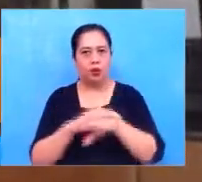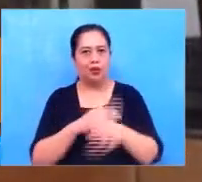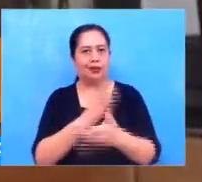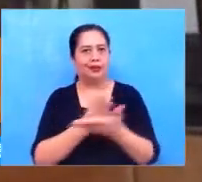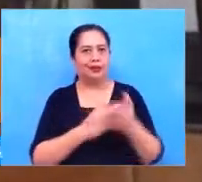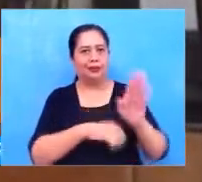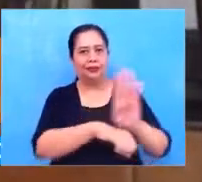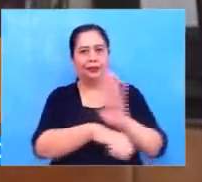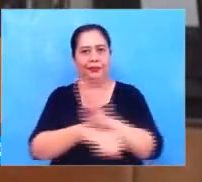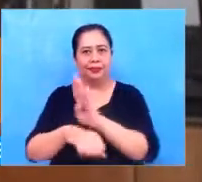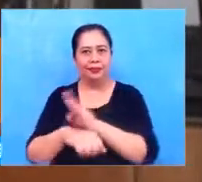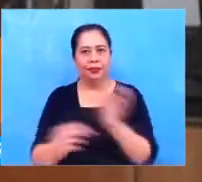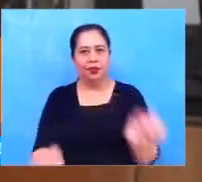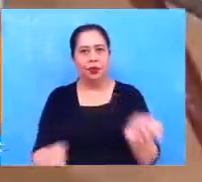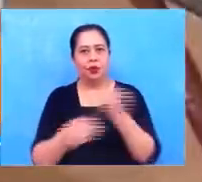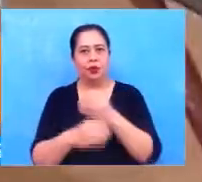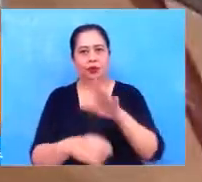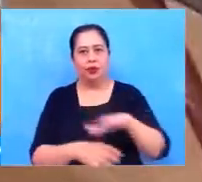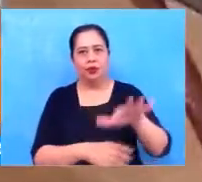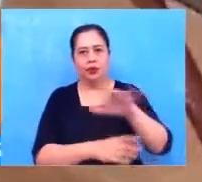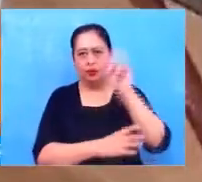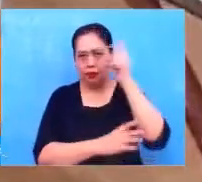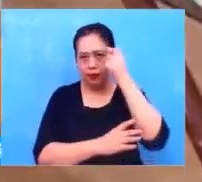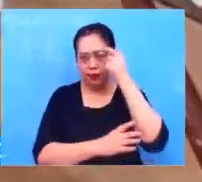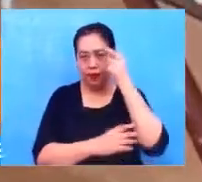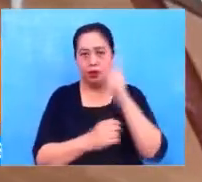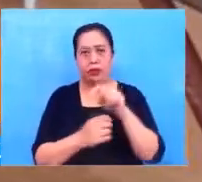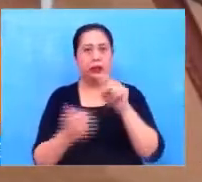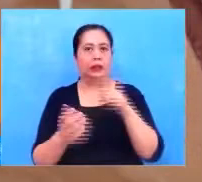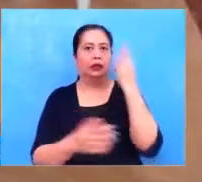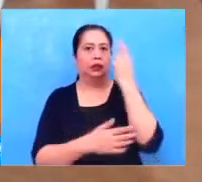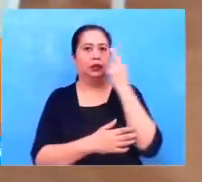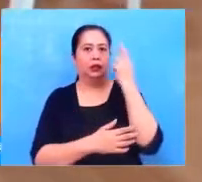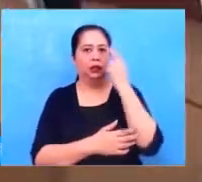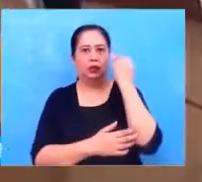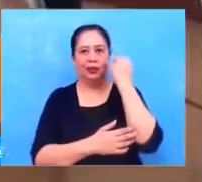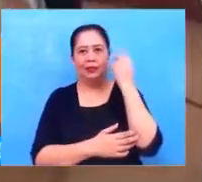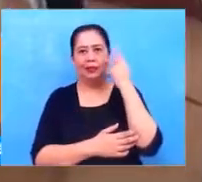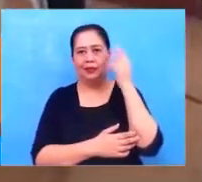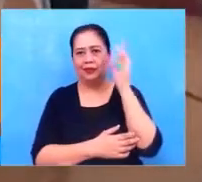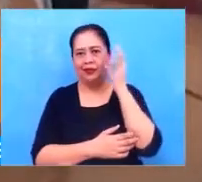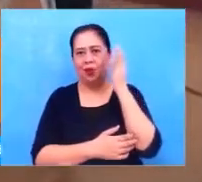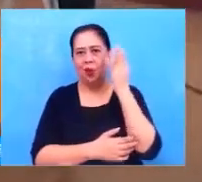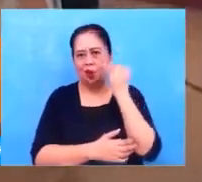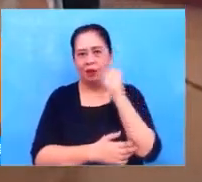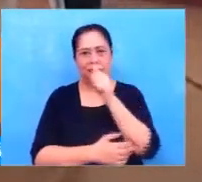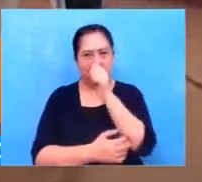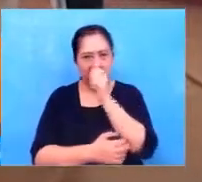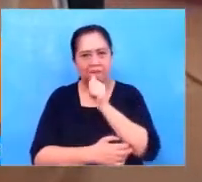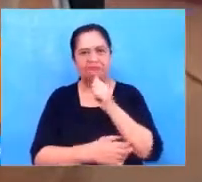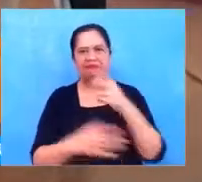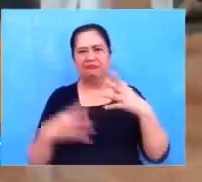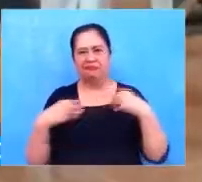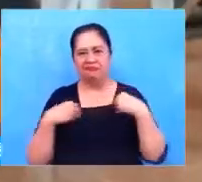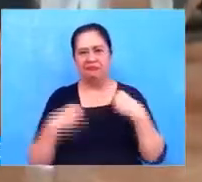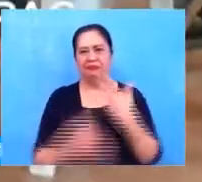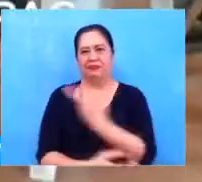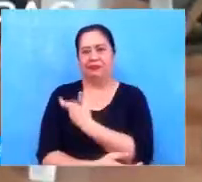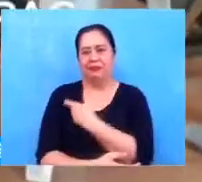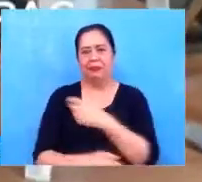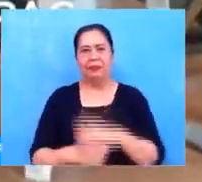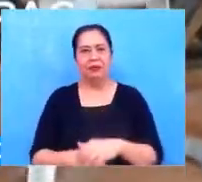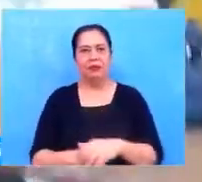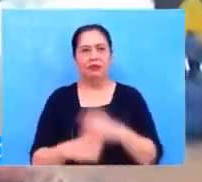at opisina ng gobyerno. Ito raw ang dahilan ni John Kenny Fernandez kung bakit napilitan siyang magpabakuna. Bawal na magawas-gawas,